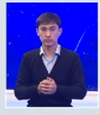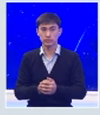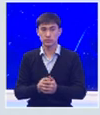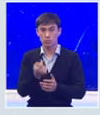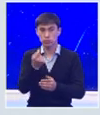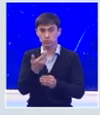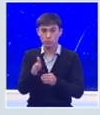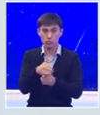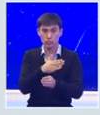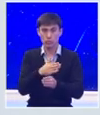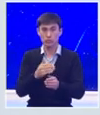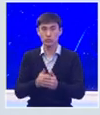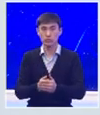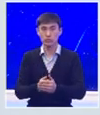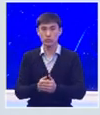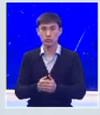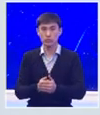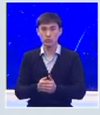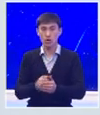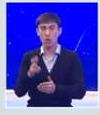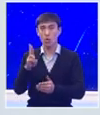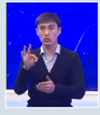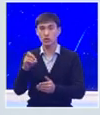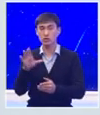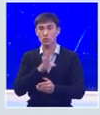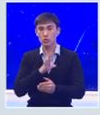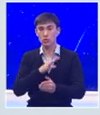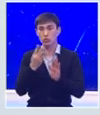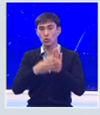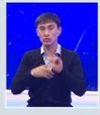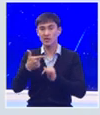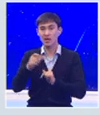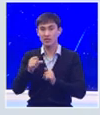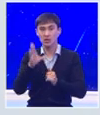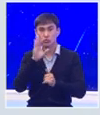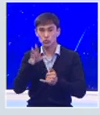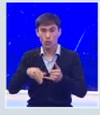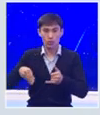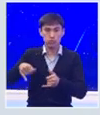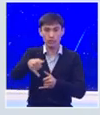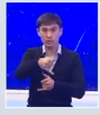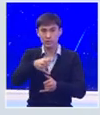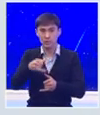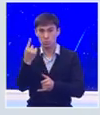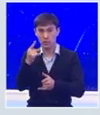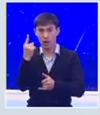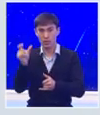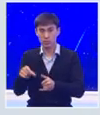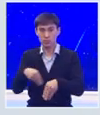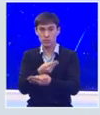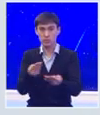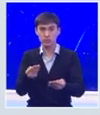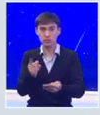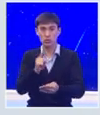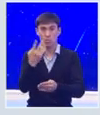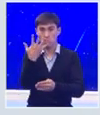ұсақтап бөлмеуге? Жаңа Қосағашта болдық. 90 гектар суармалы егістікті бір қолға бергенсіздер.